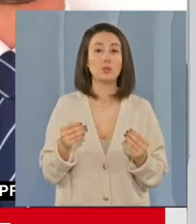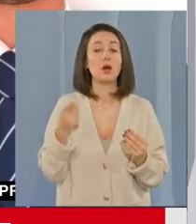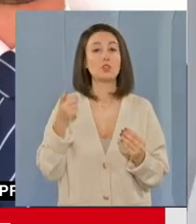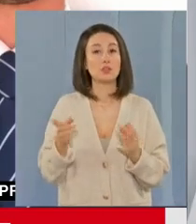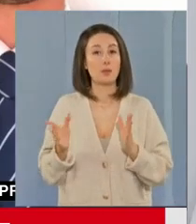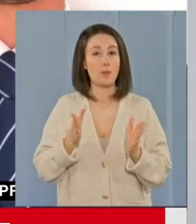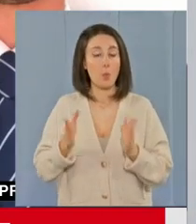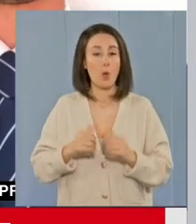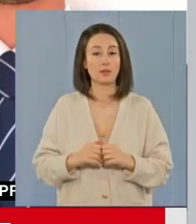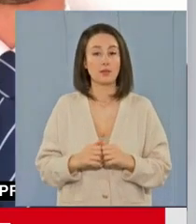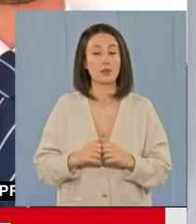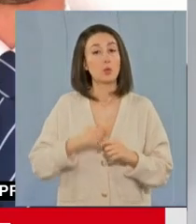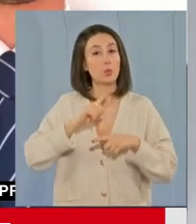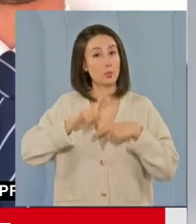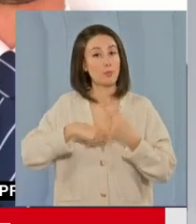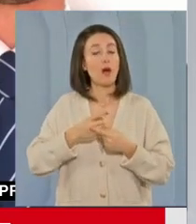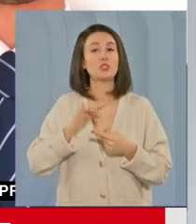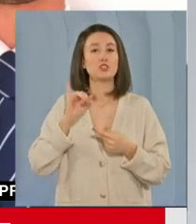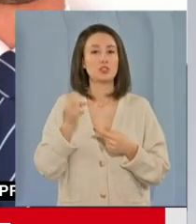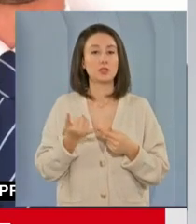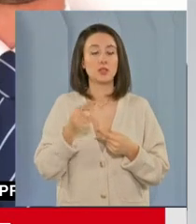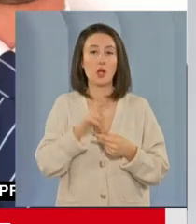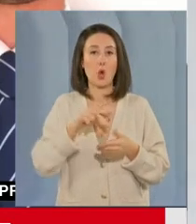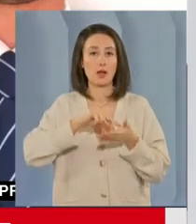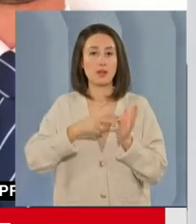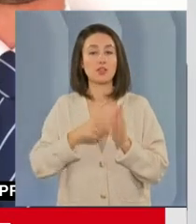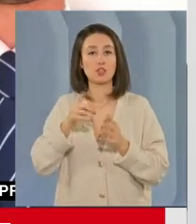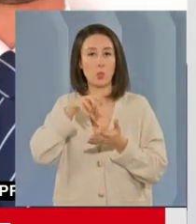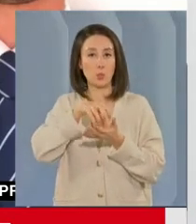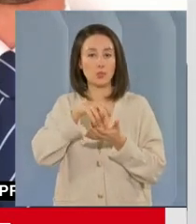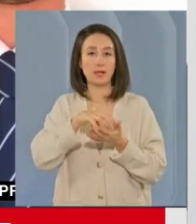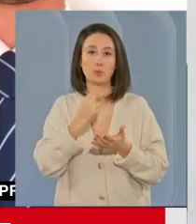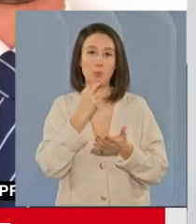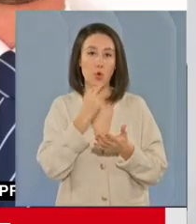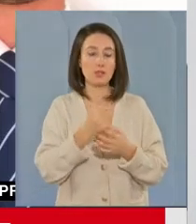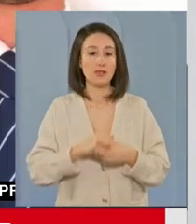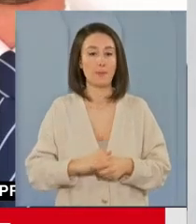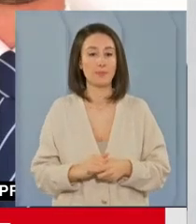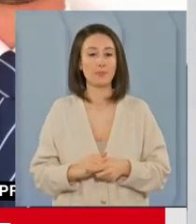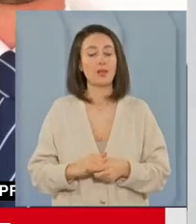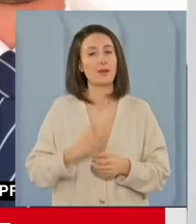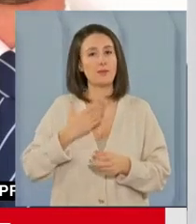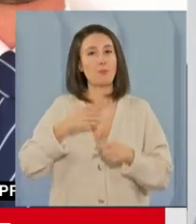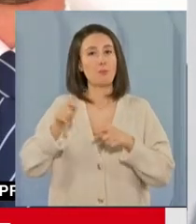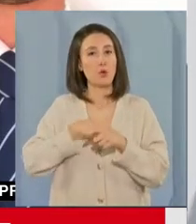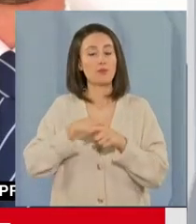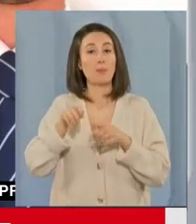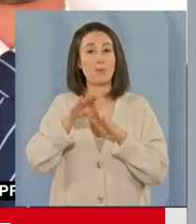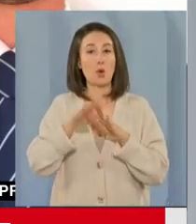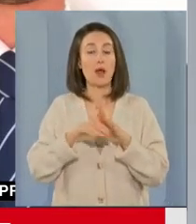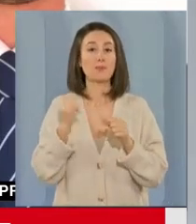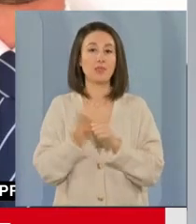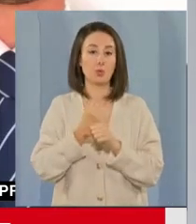această perioadă, ca urmare inclusiv a reorganizării acestei unități de poliție, se dorește modificarea programului de